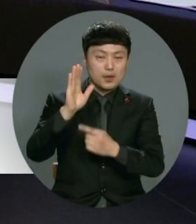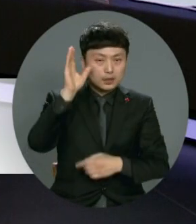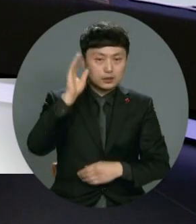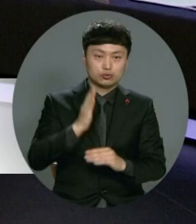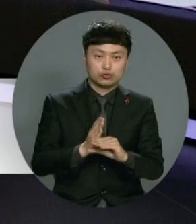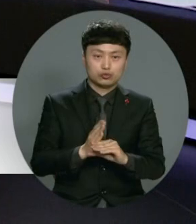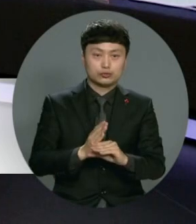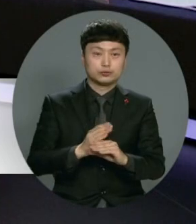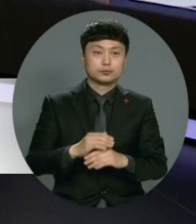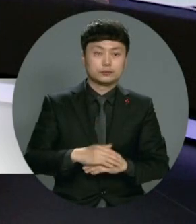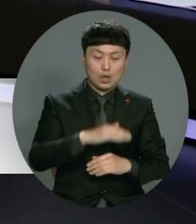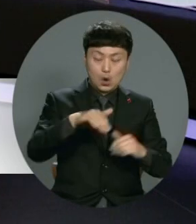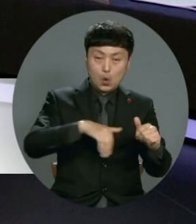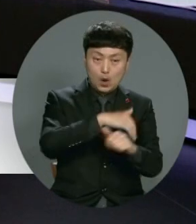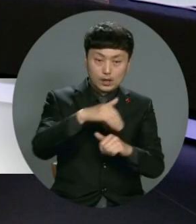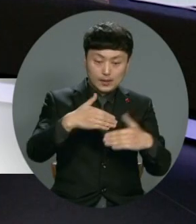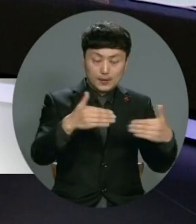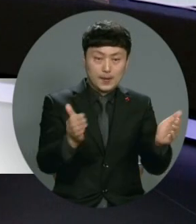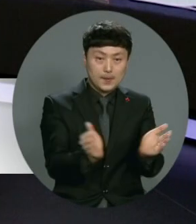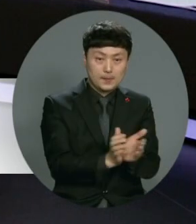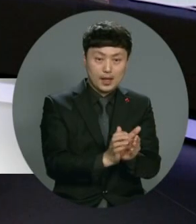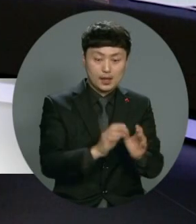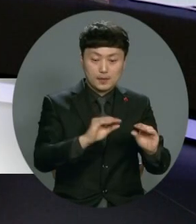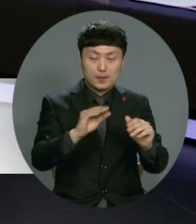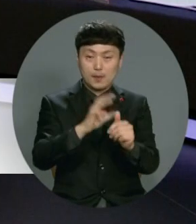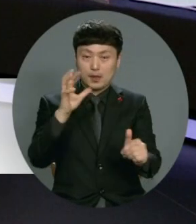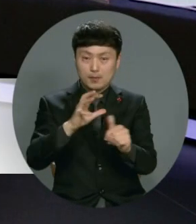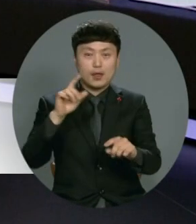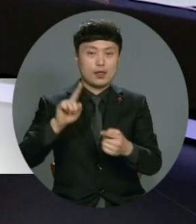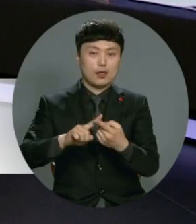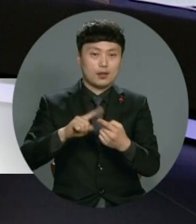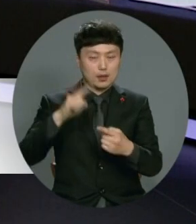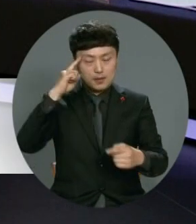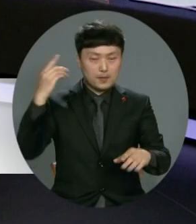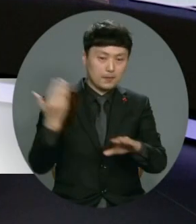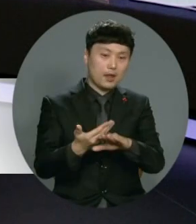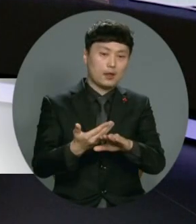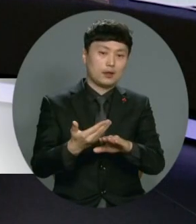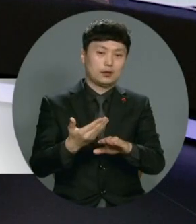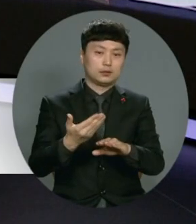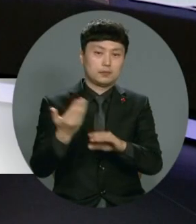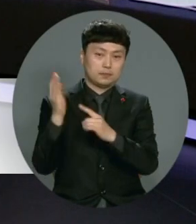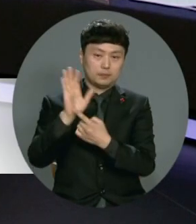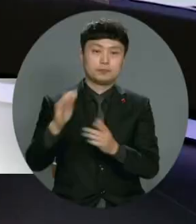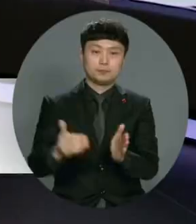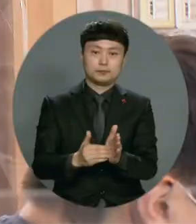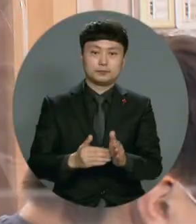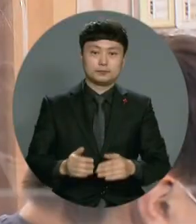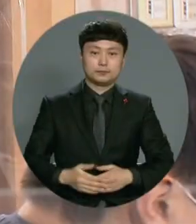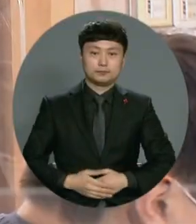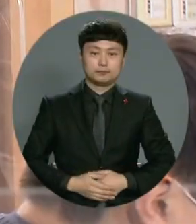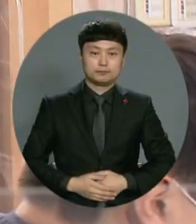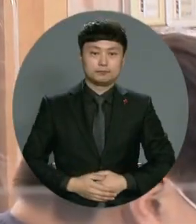입장입니다 환경 단체들은 규제 완화에 반발하고 있습니다 연관이기자 취재했습니다